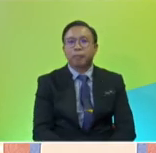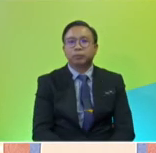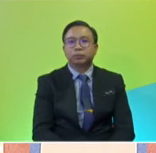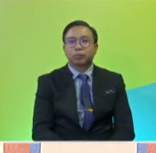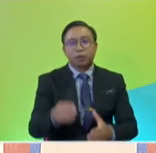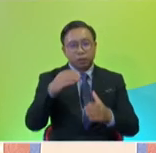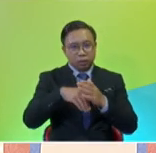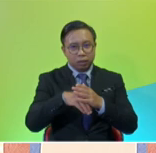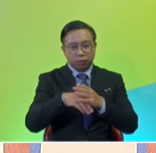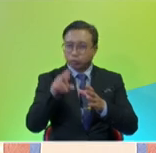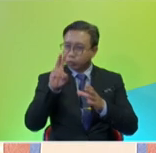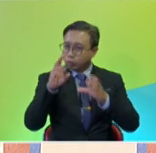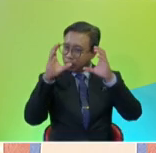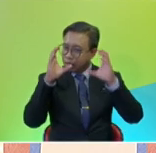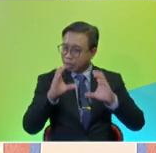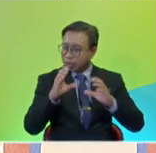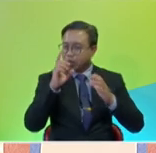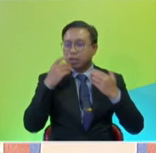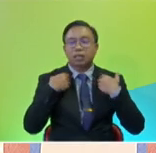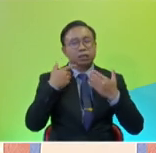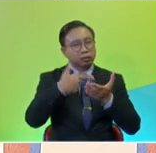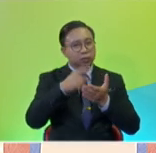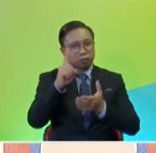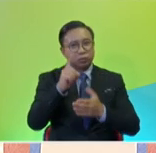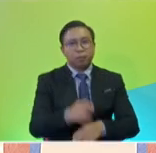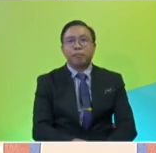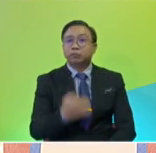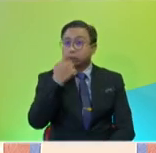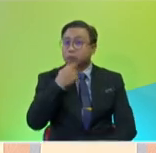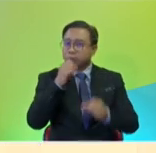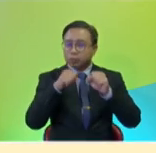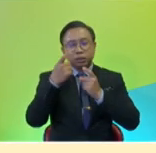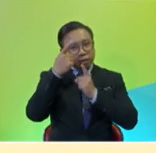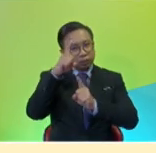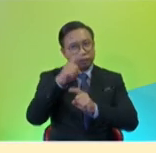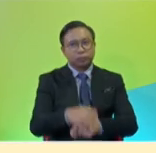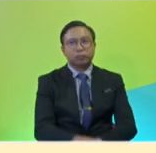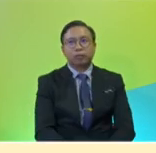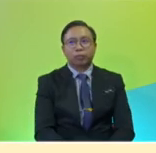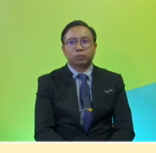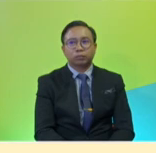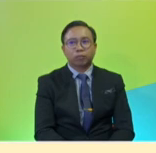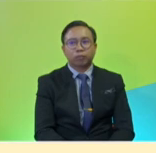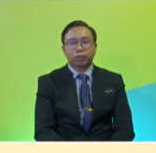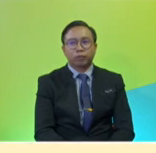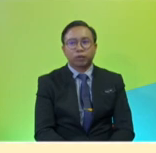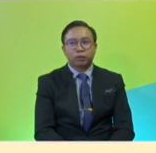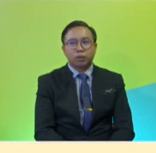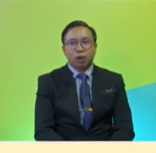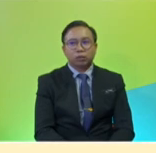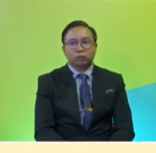dalam rangka kedua ada lagi satu jawapannya. Siapa boleh jawab? Cikgu, dari tadi